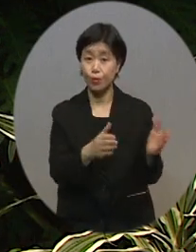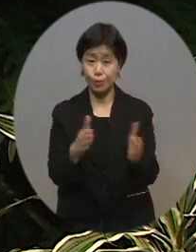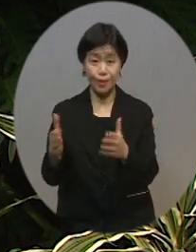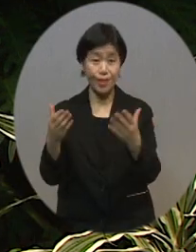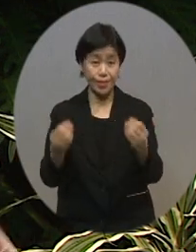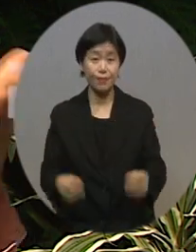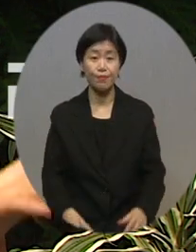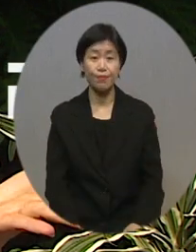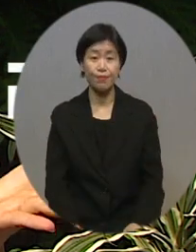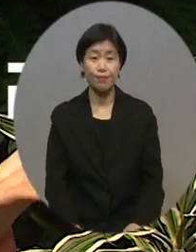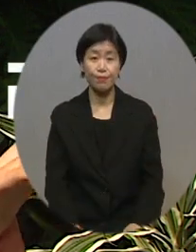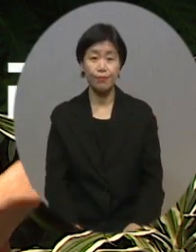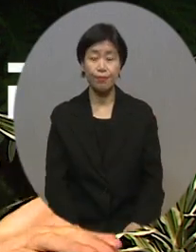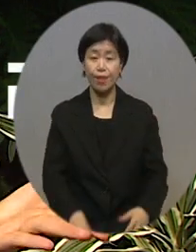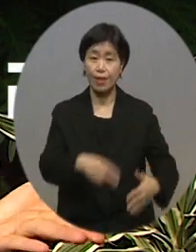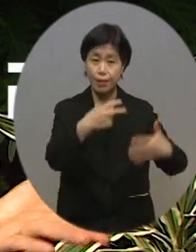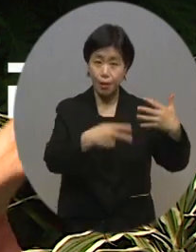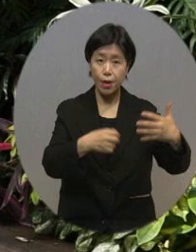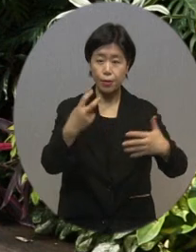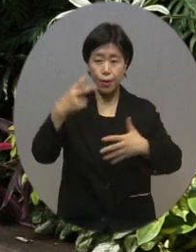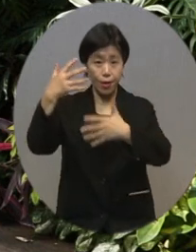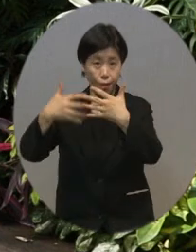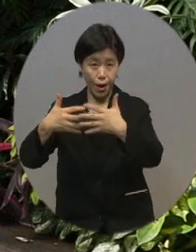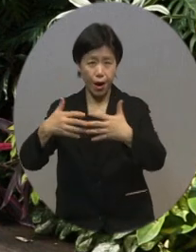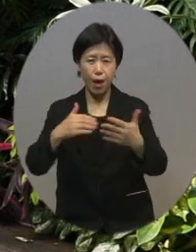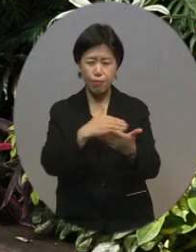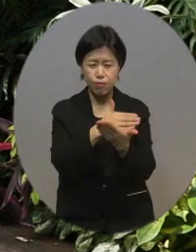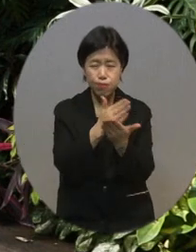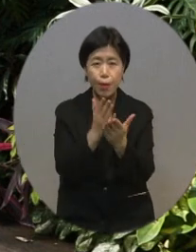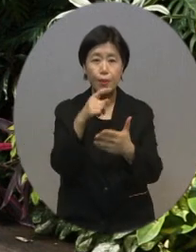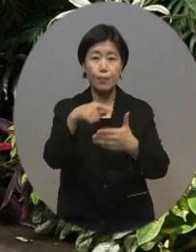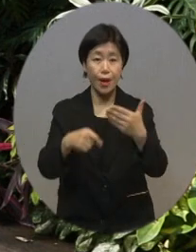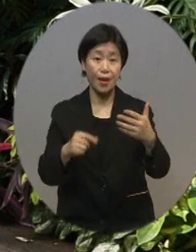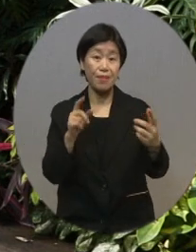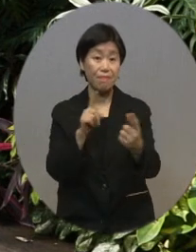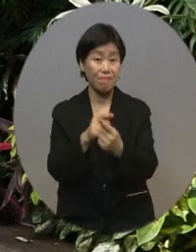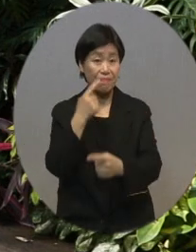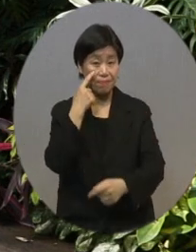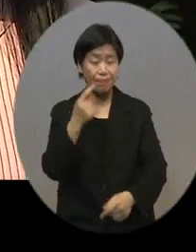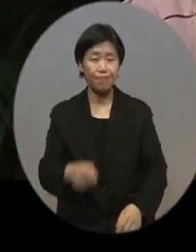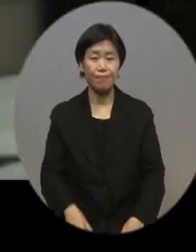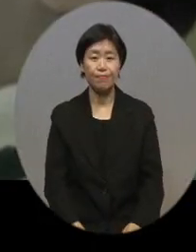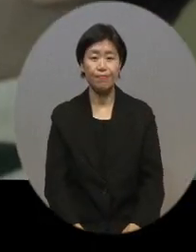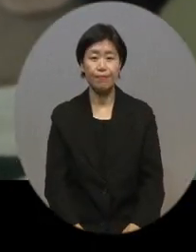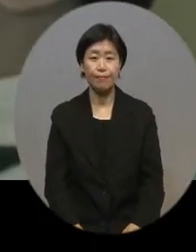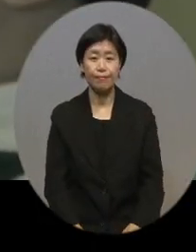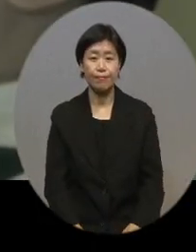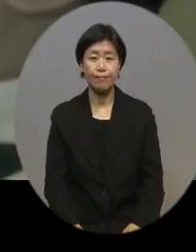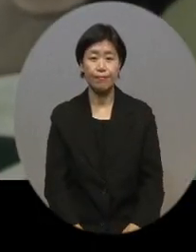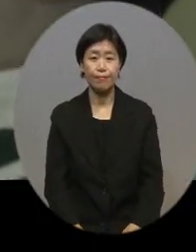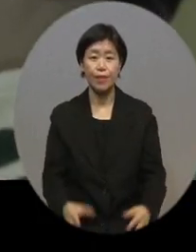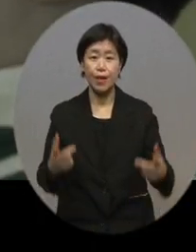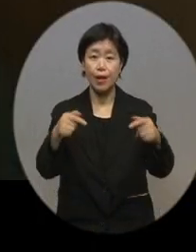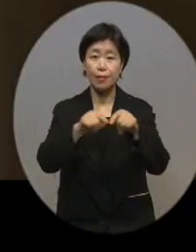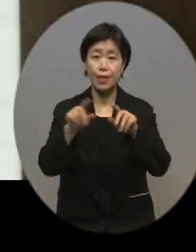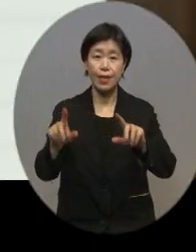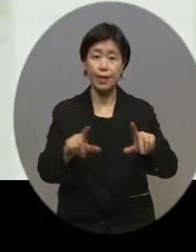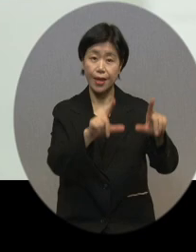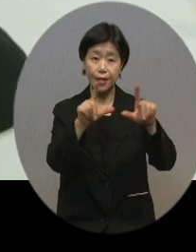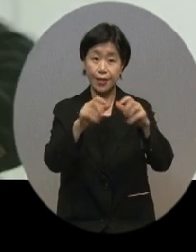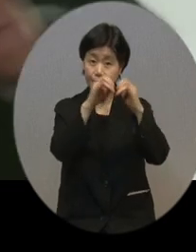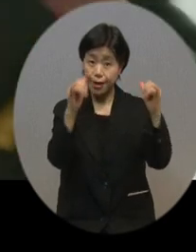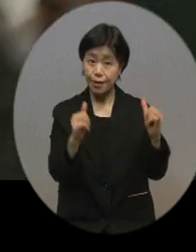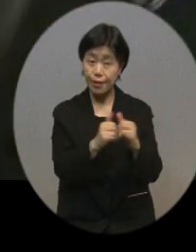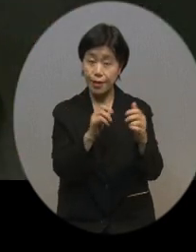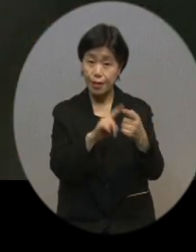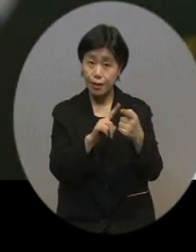준비했습니다. 드라마부터 영화까지 다채로운 프로그램을 만나보시죠. 함께 사는 사회, 여러분은